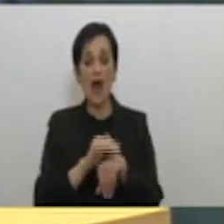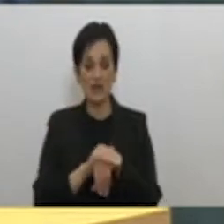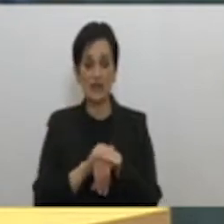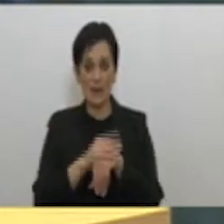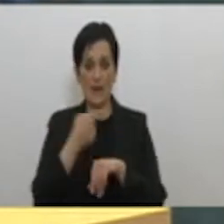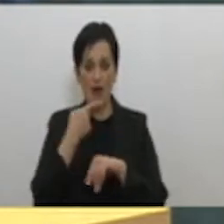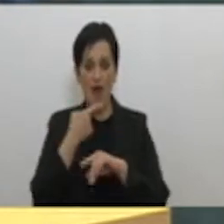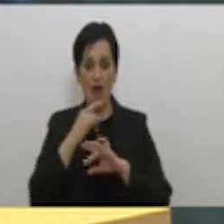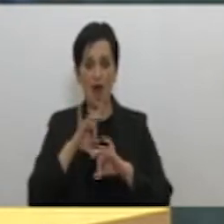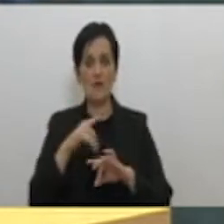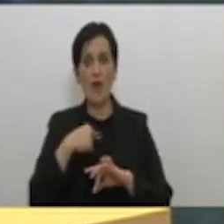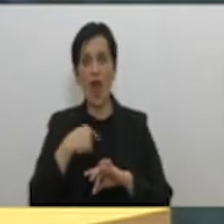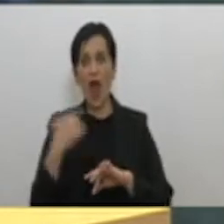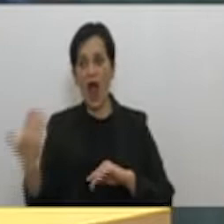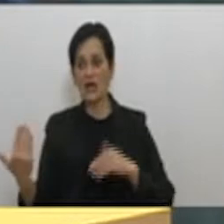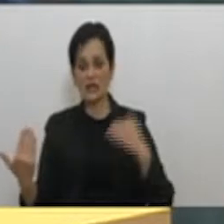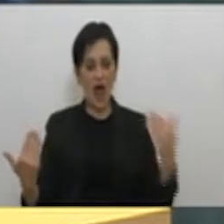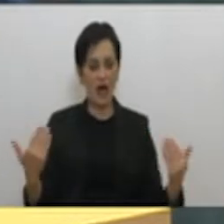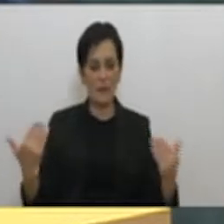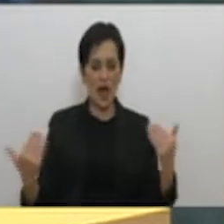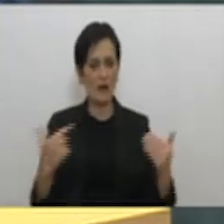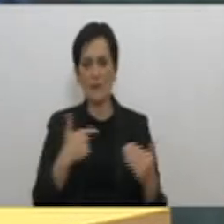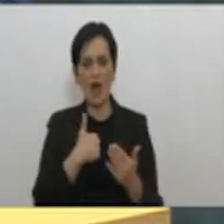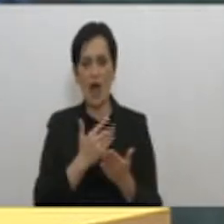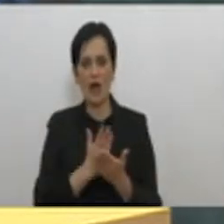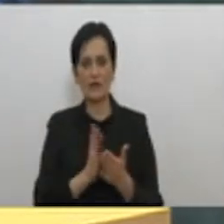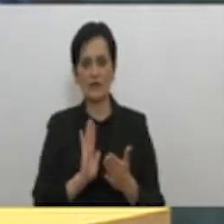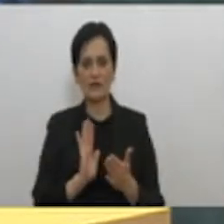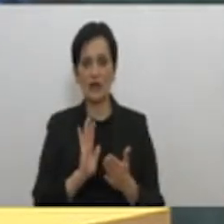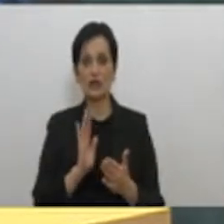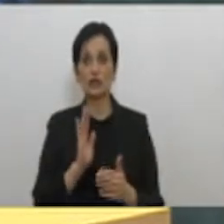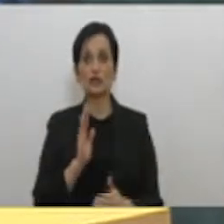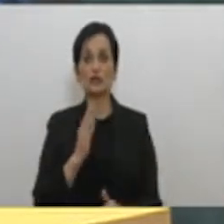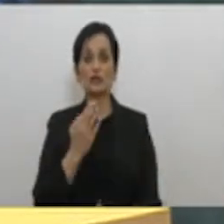არც აქეთ მხარეს ვარ და არც იქეთ. ჯერ ერთი